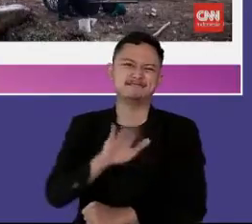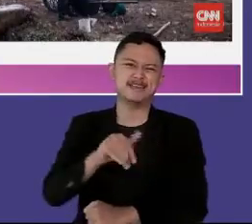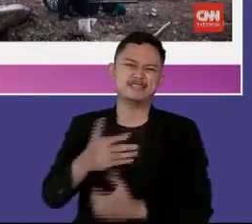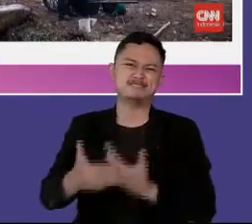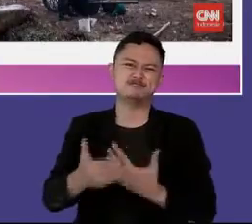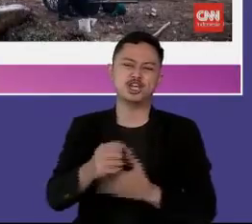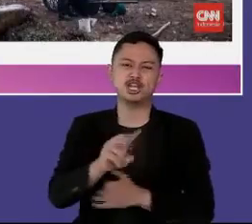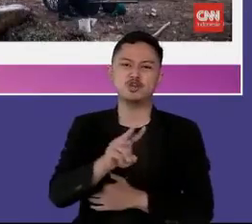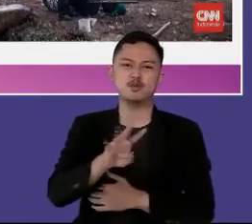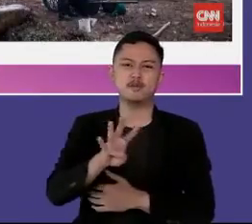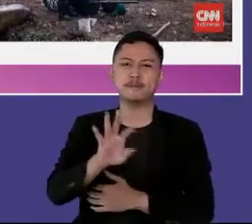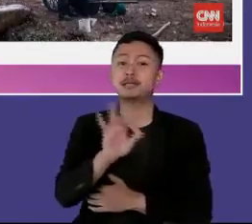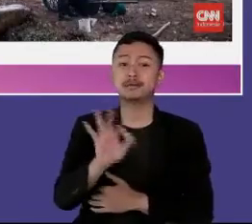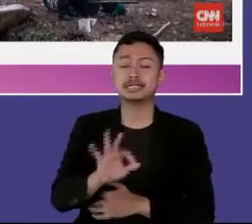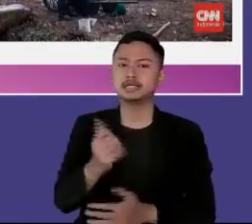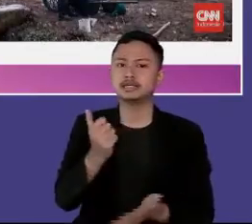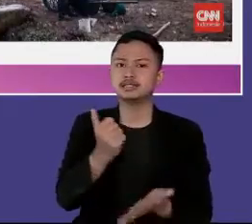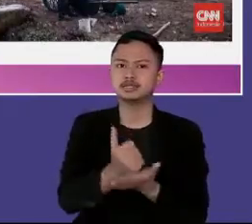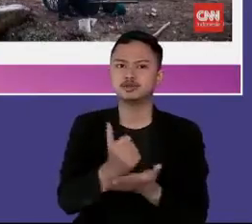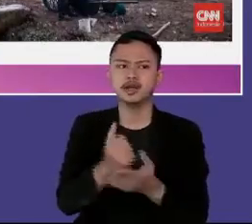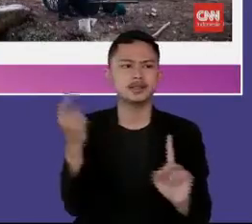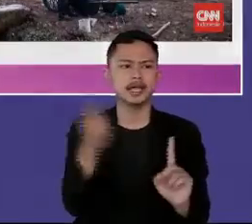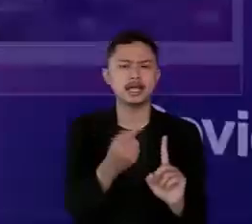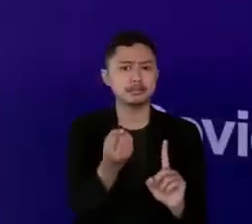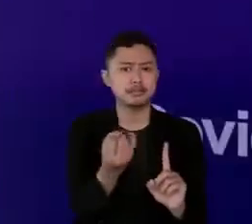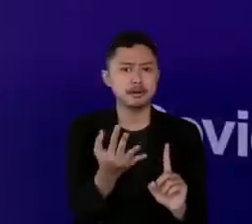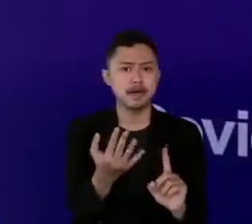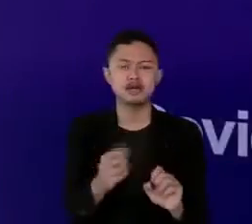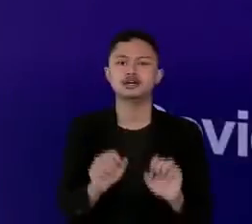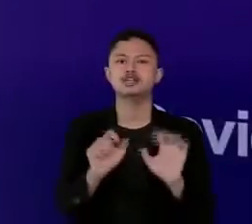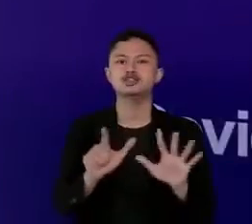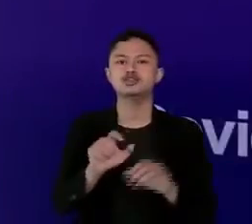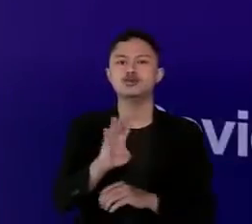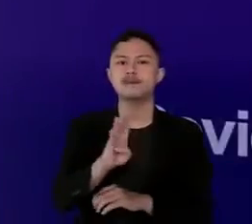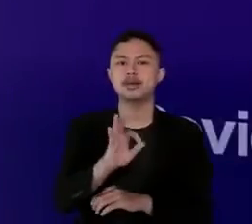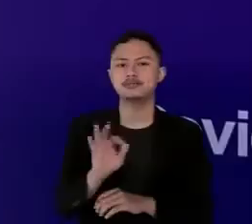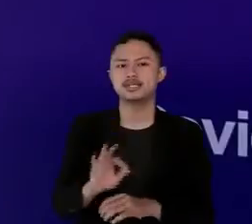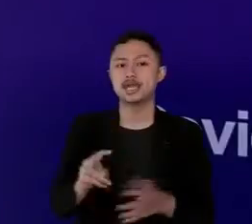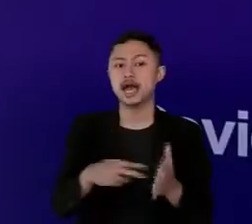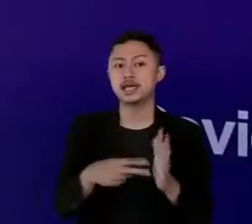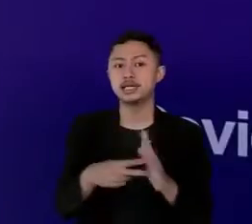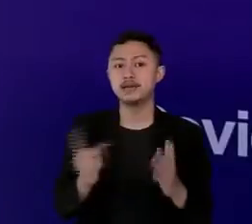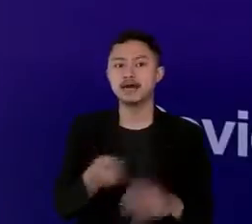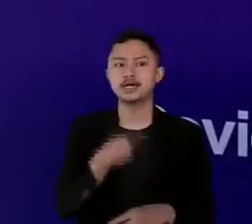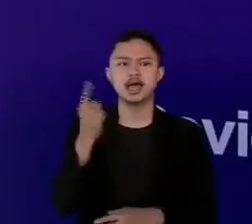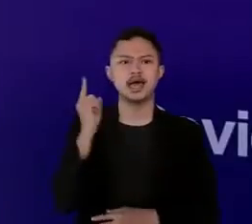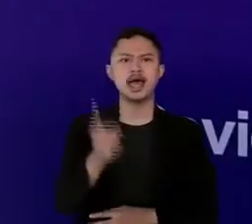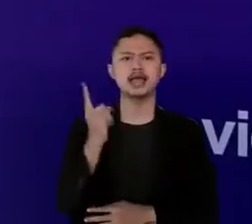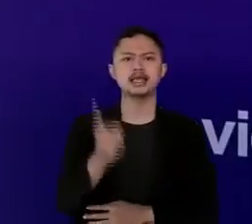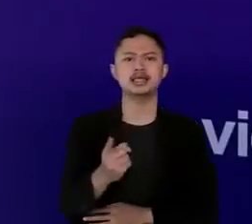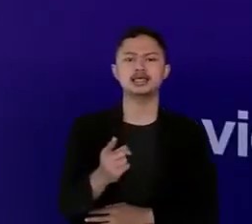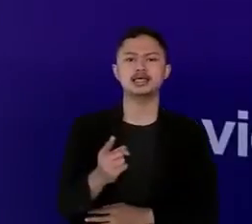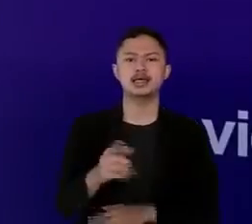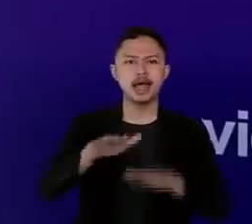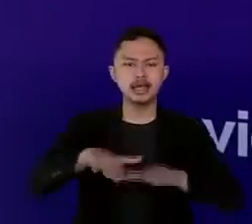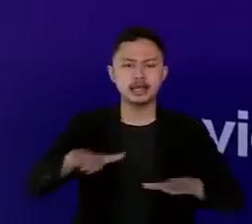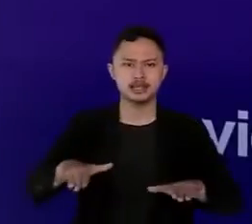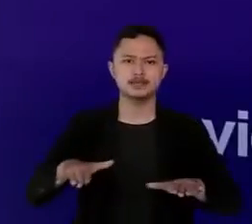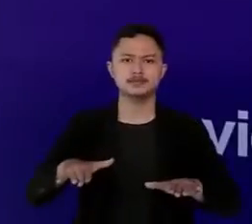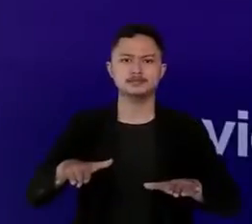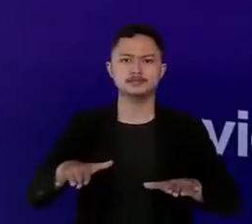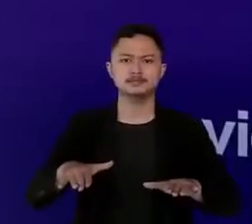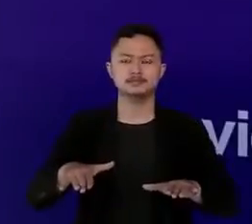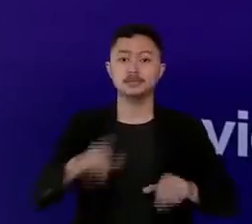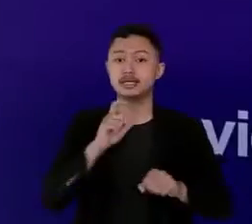di angka 24 persen pada akan targetnya 70% Jadi hal-hal itulah yang membuat kita harus waspada nih